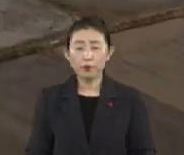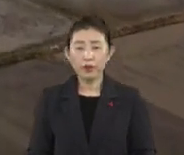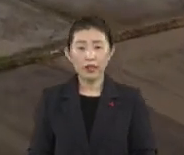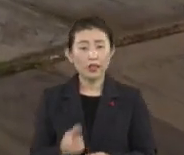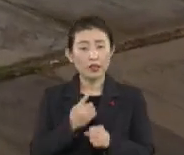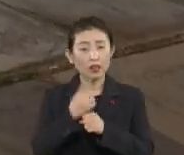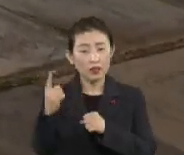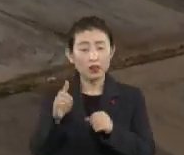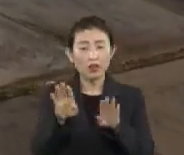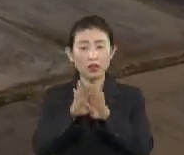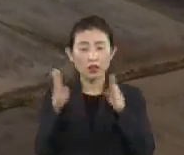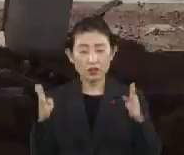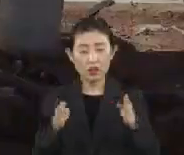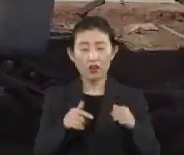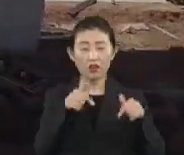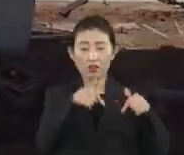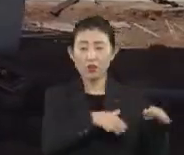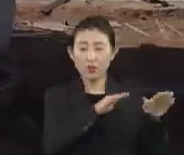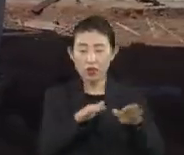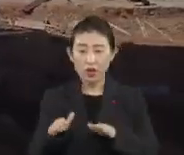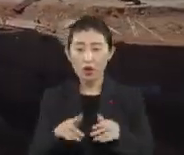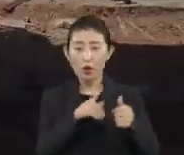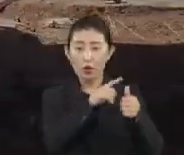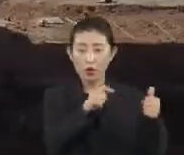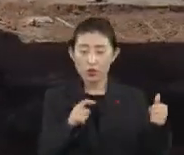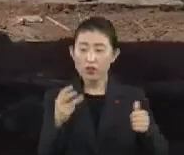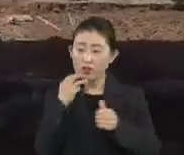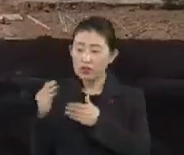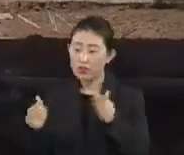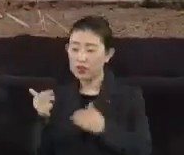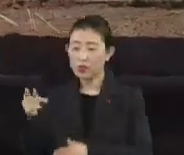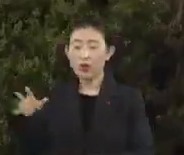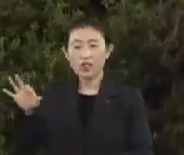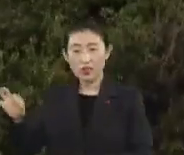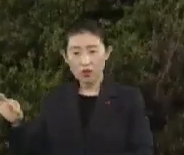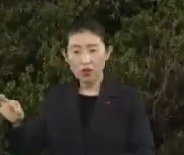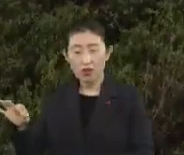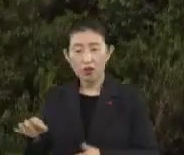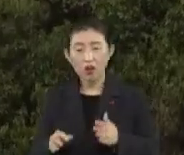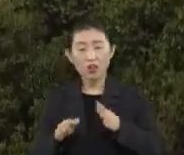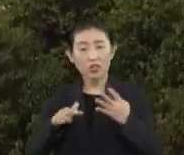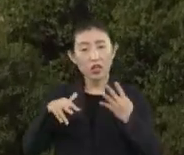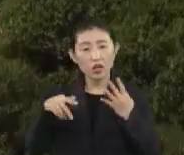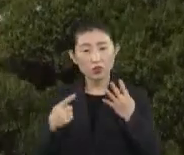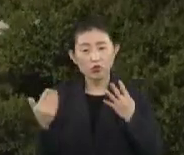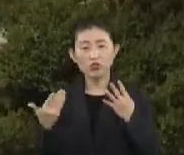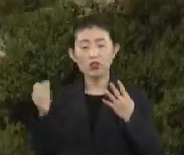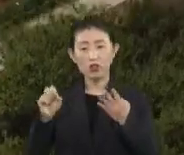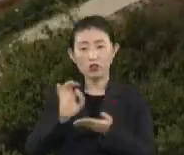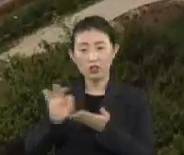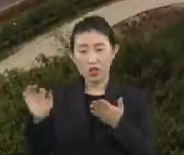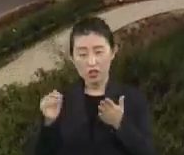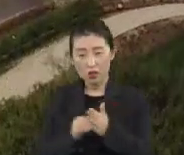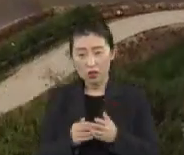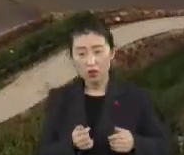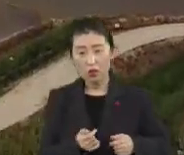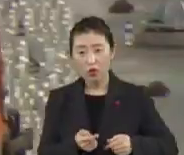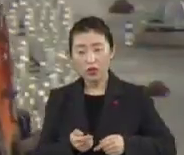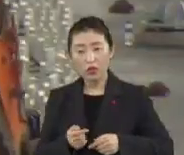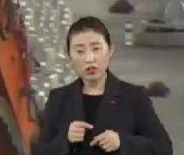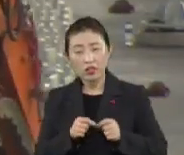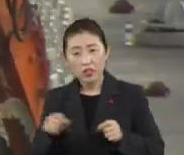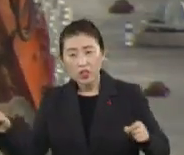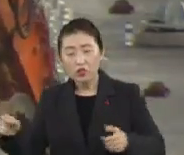이르면 내년 말 개통되는 서해안선은 충남 홍성에서 경기도 화성 송산까지 4조 9천여억 원을 투입해 총 연장